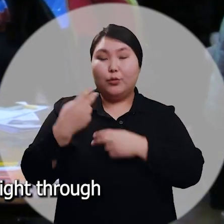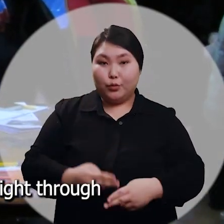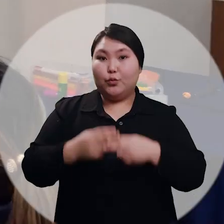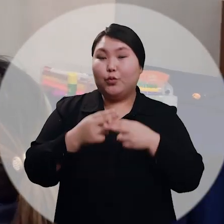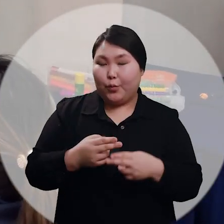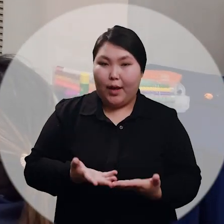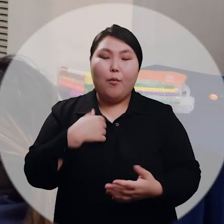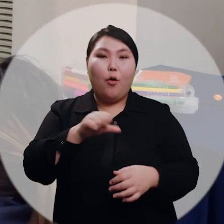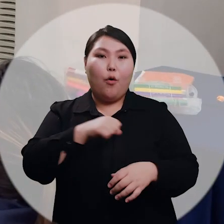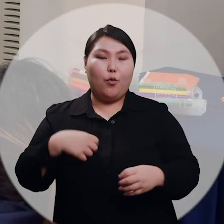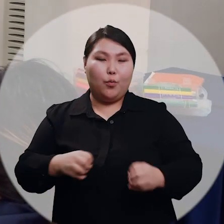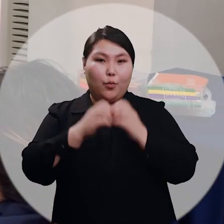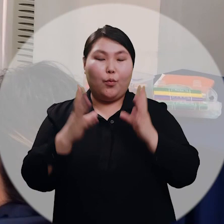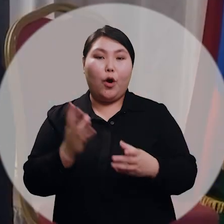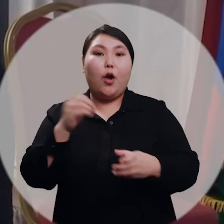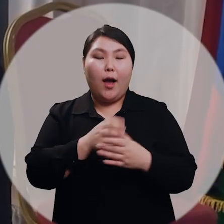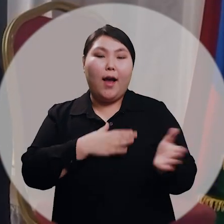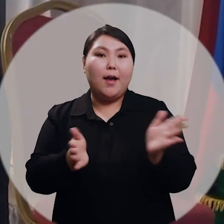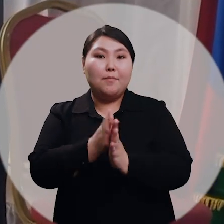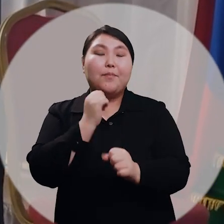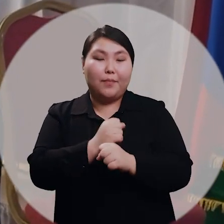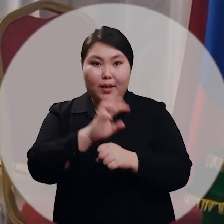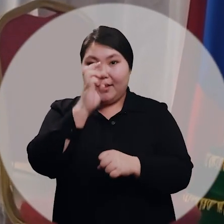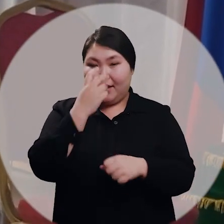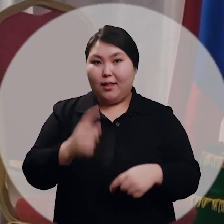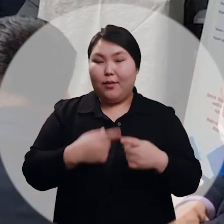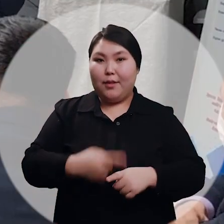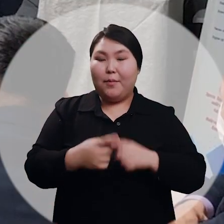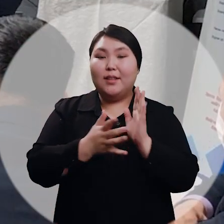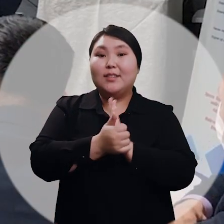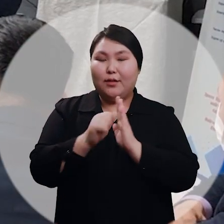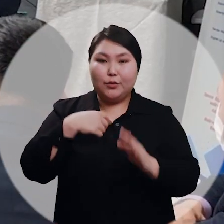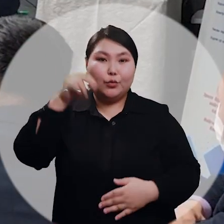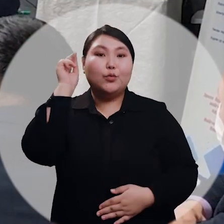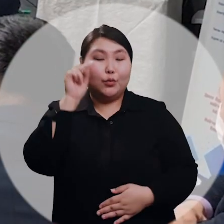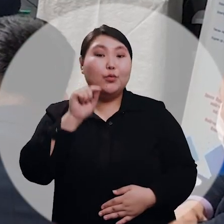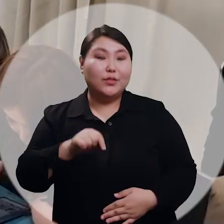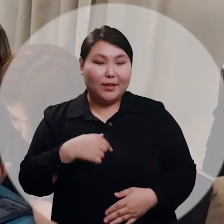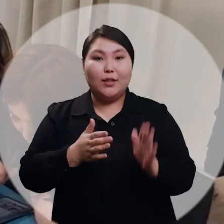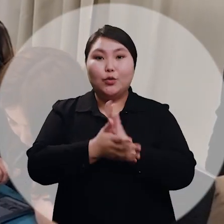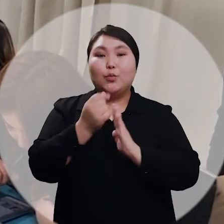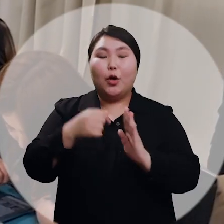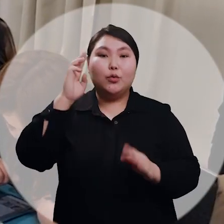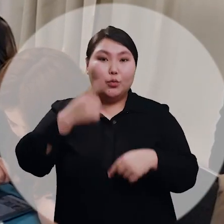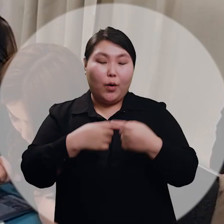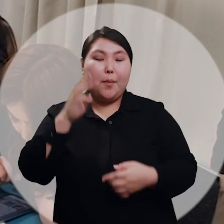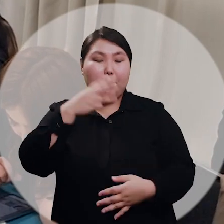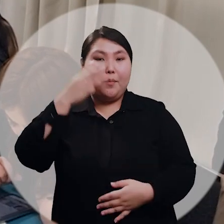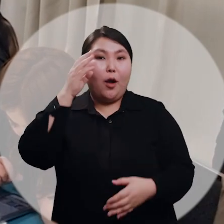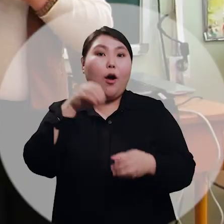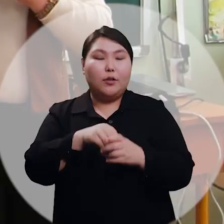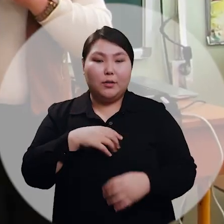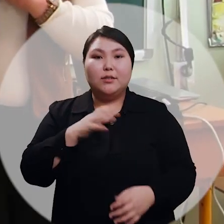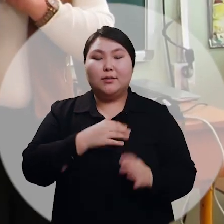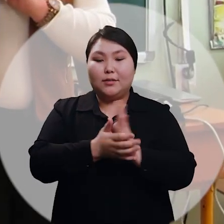туслумч та, өрин бүтээл чорлцо хамтэйн ажилгаа хианалтаа нэмэгдүүдэг чадвард сургултыйн. Турсвэн тадар мэдлэг